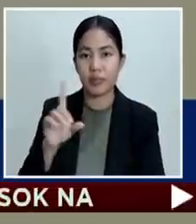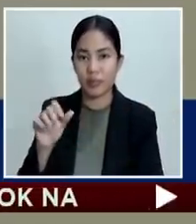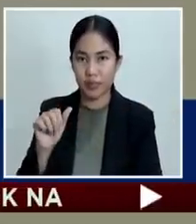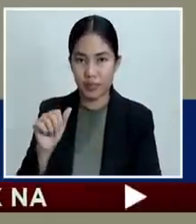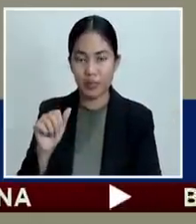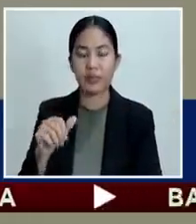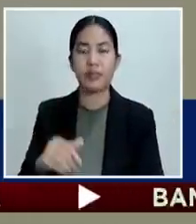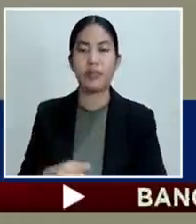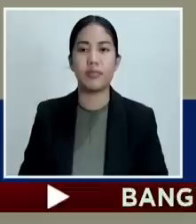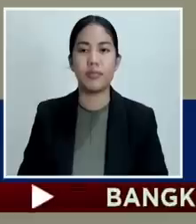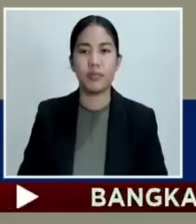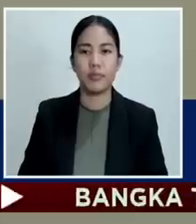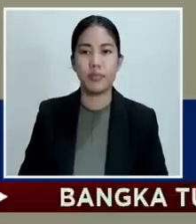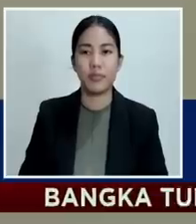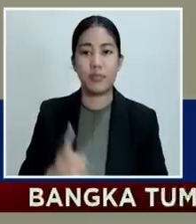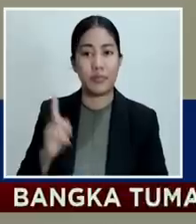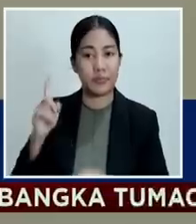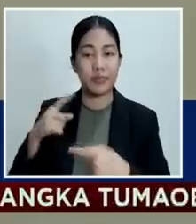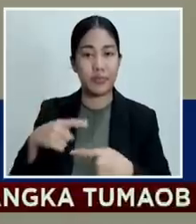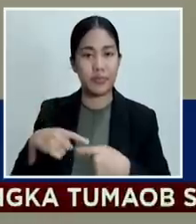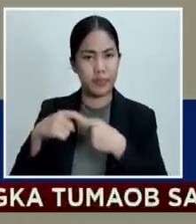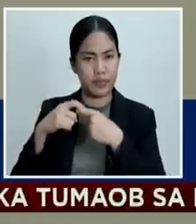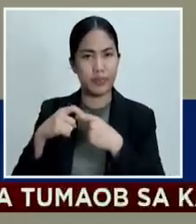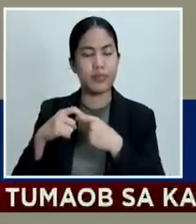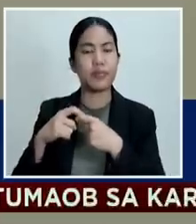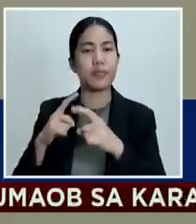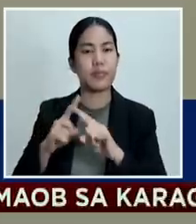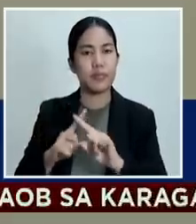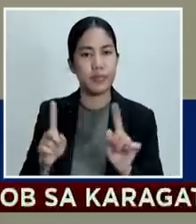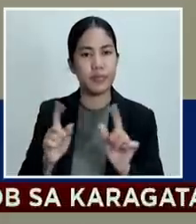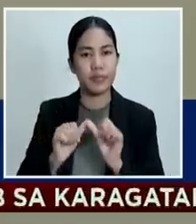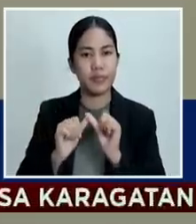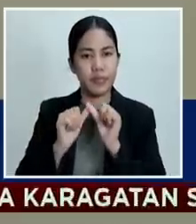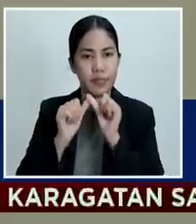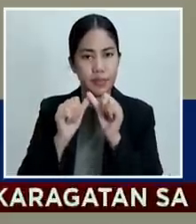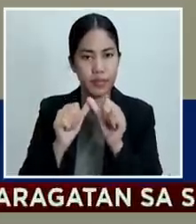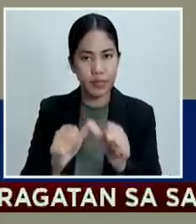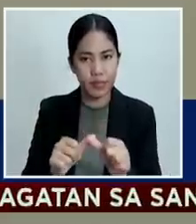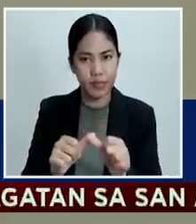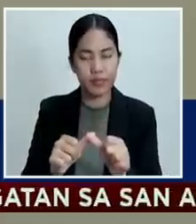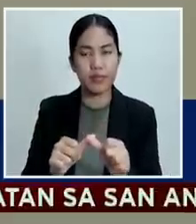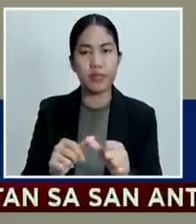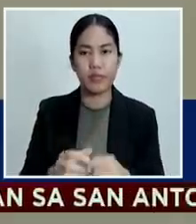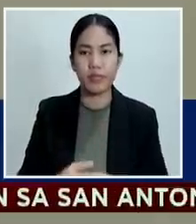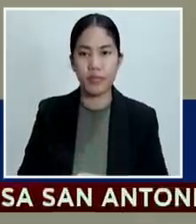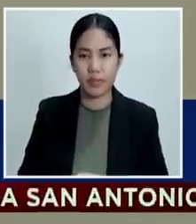Bagamat suspendido, patuloy aniya siyang magsusulong ng interes